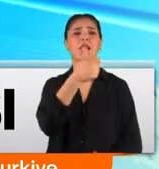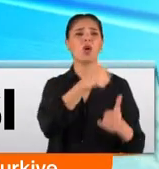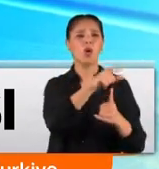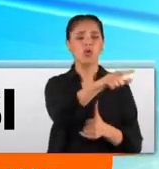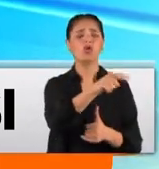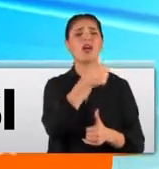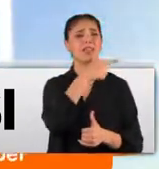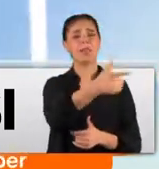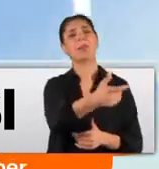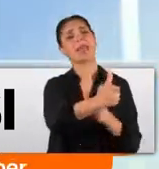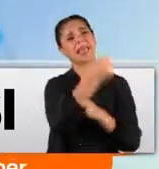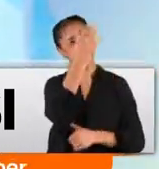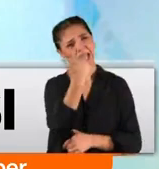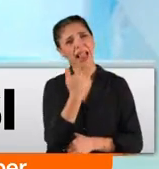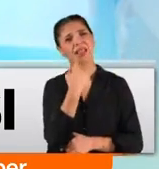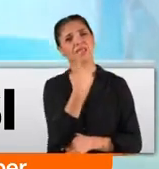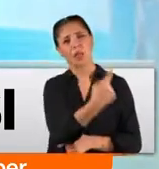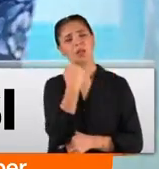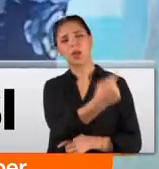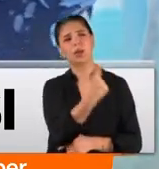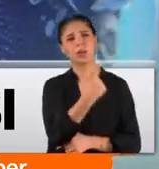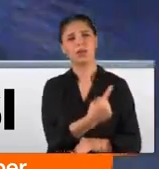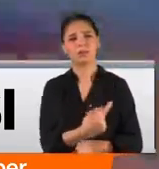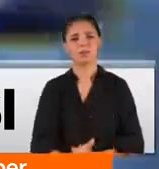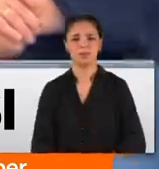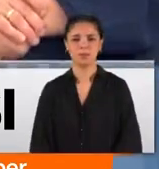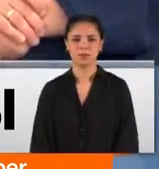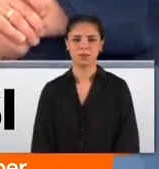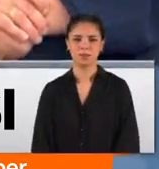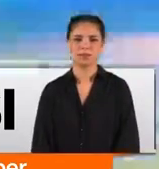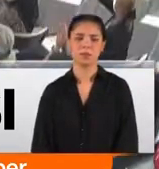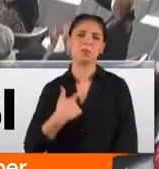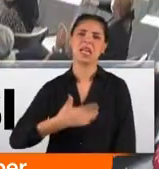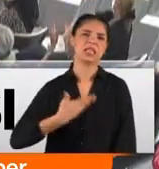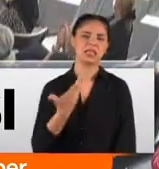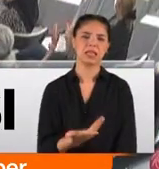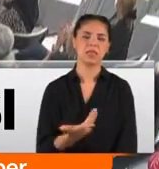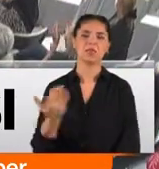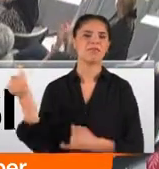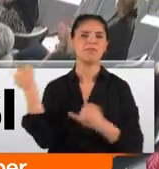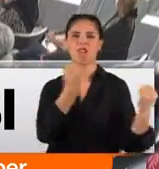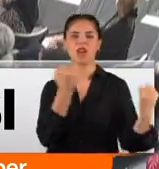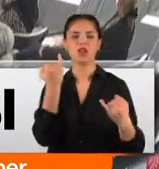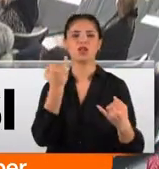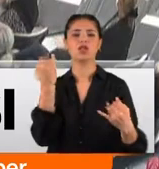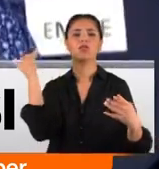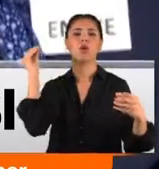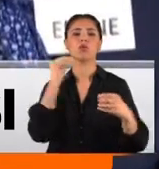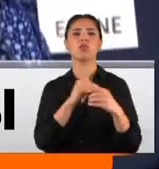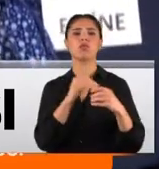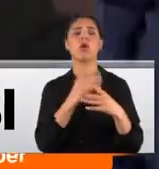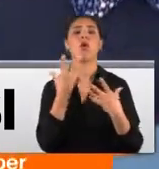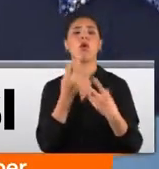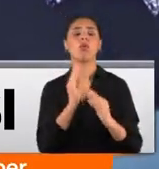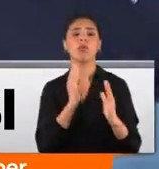seni seviyorum, yapma etme. Gel. Gel. Ben istemiyorum. Atışmalarının sonu bir türlü gelmedi. Ben